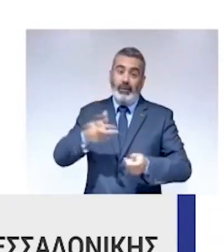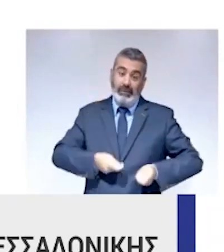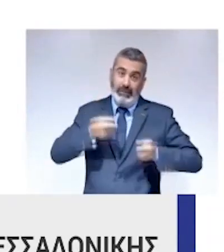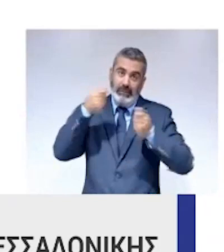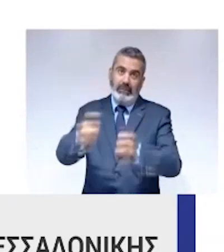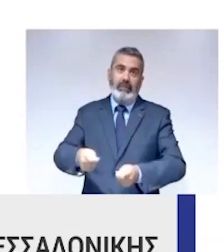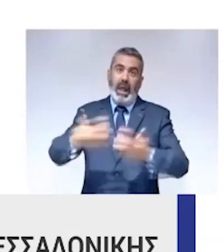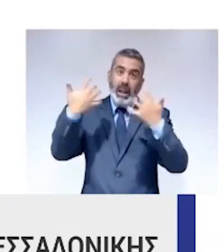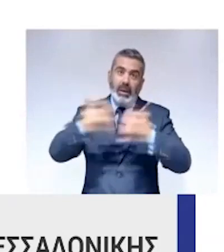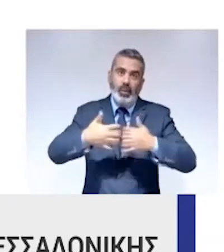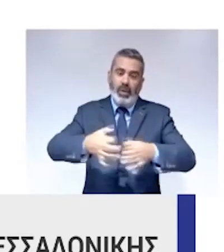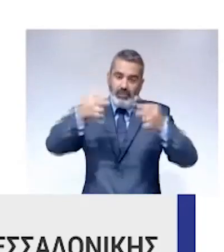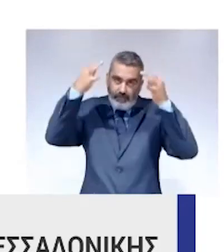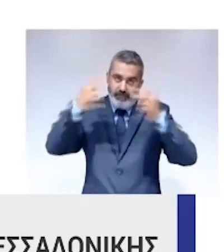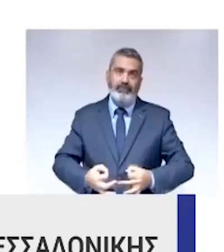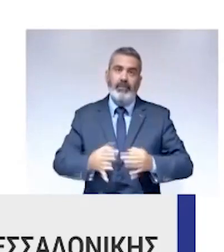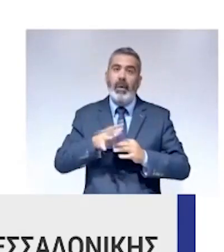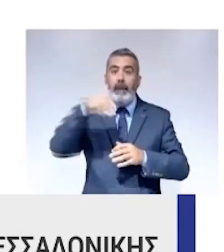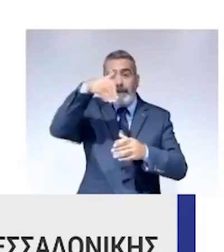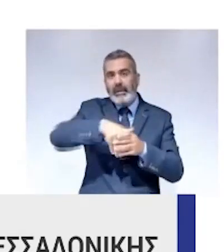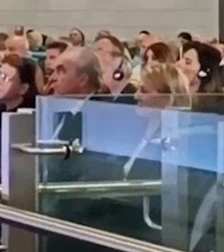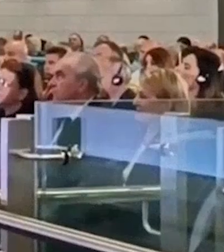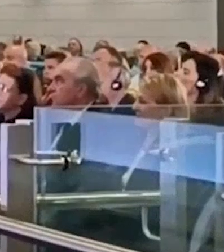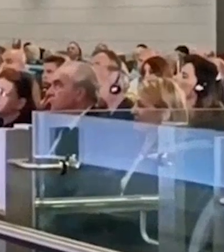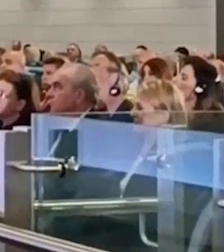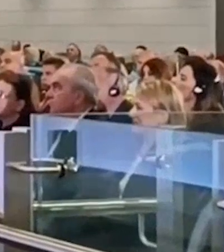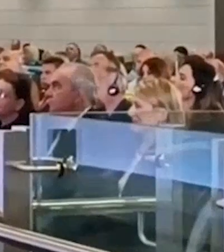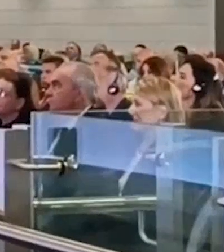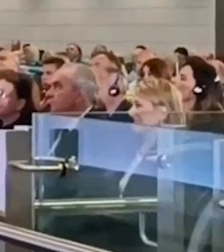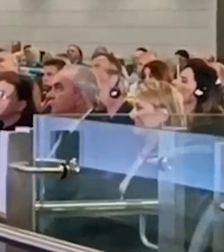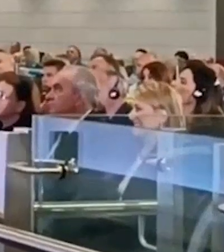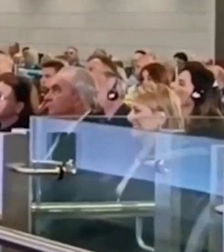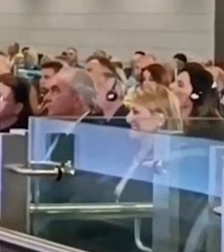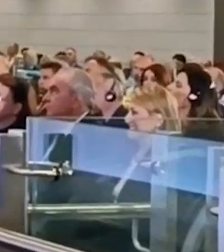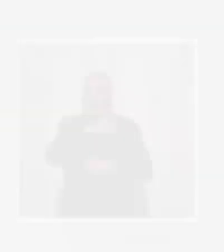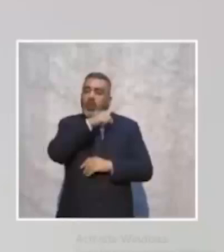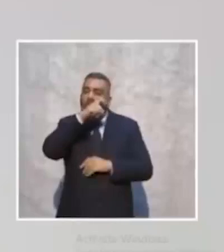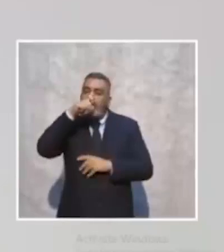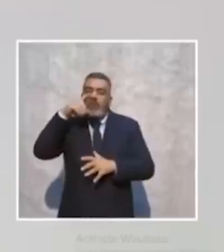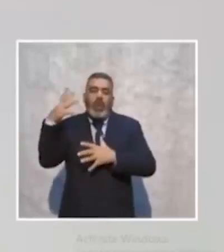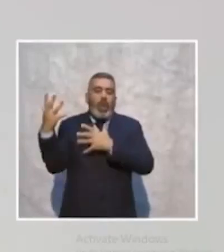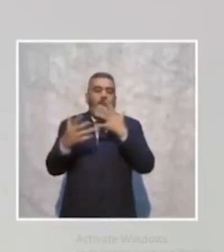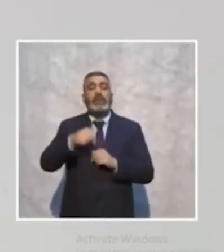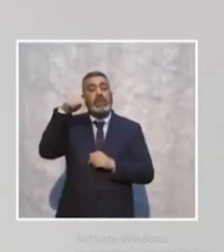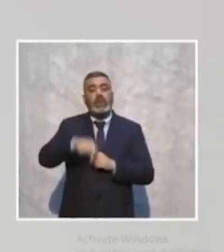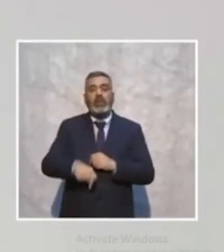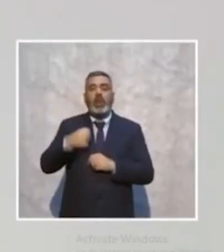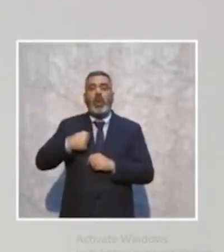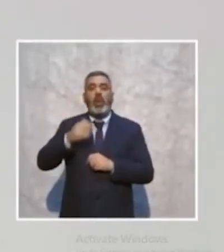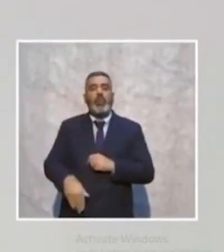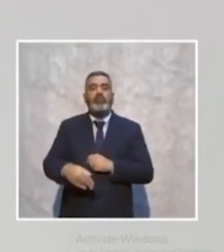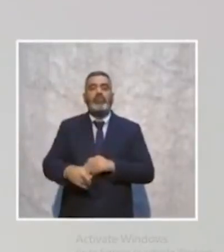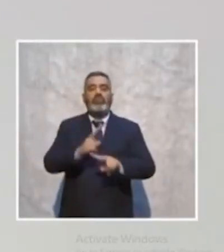πλήρη λειτουργία εντός του 2024. Καλό τάξιδο λοιπόν το νέο μετρό. Όμως μπορώ σήμερα να σας